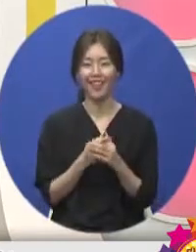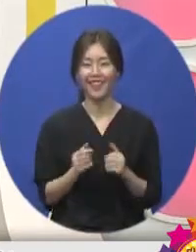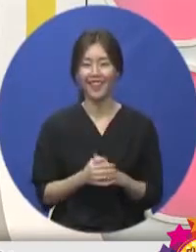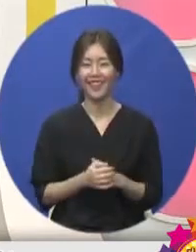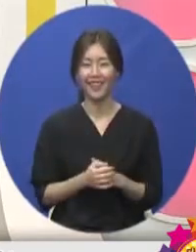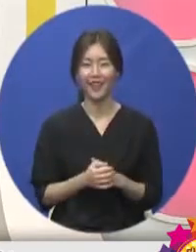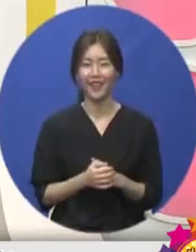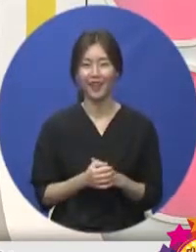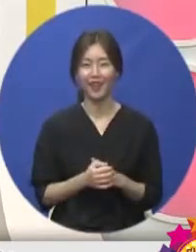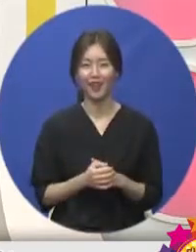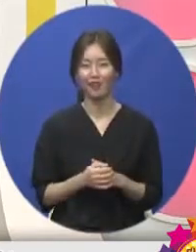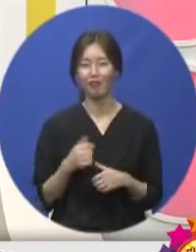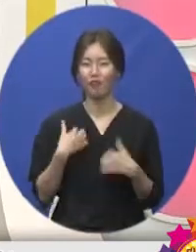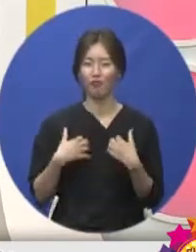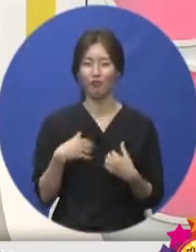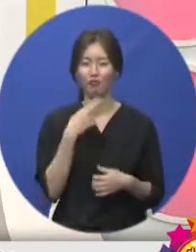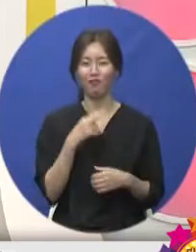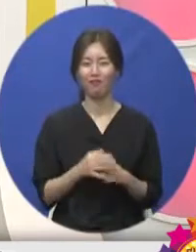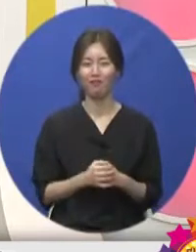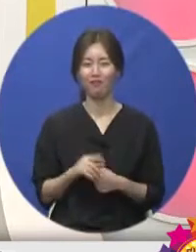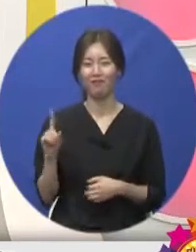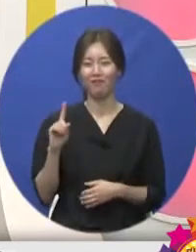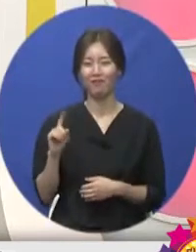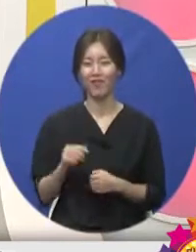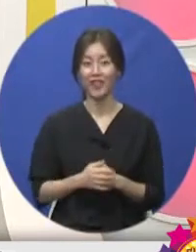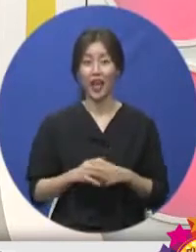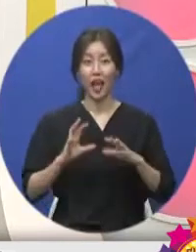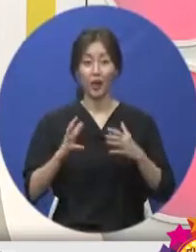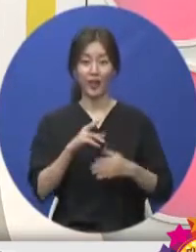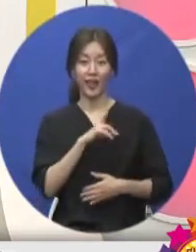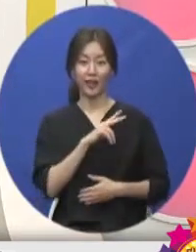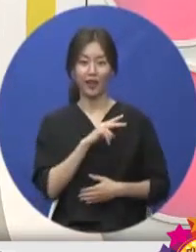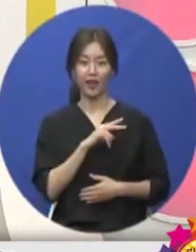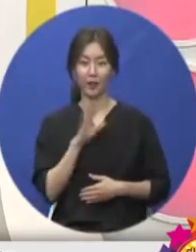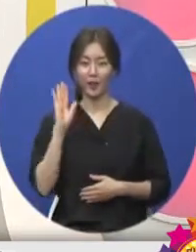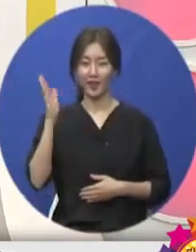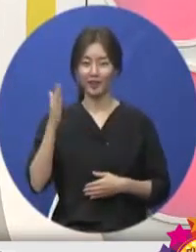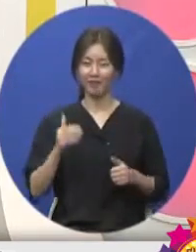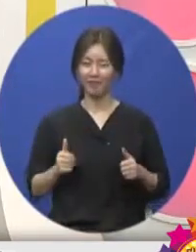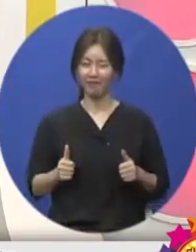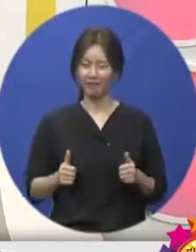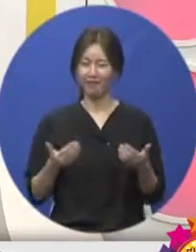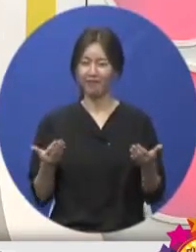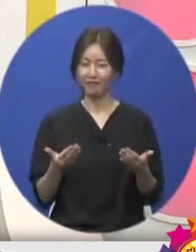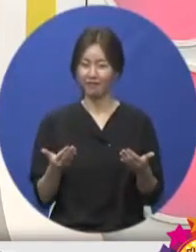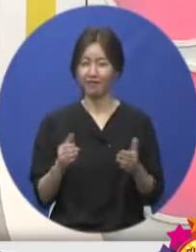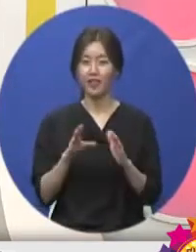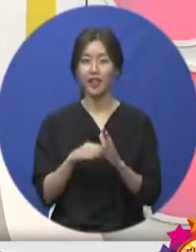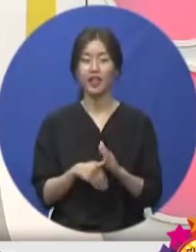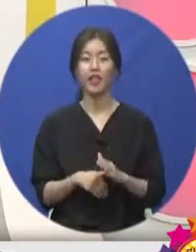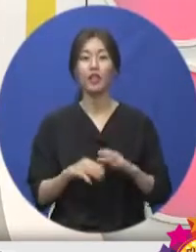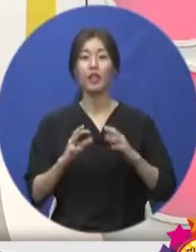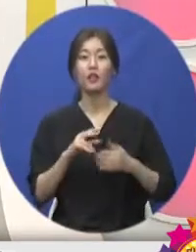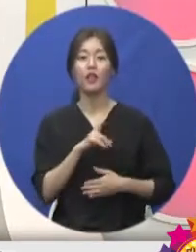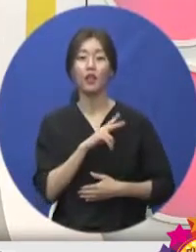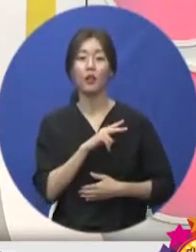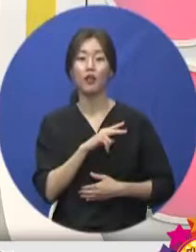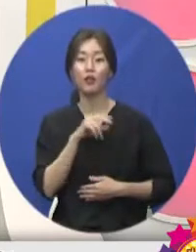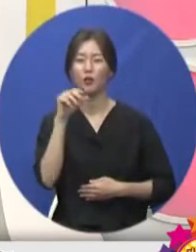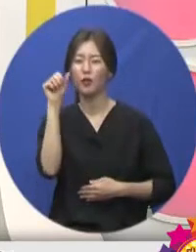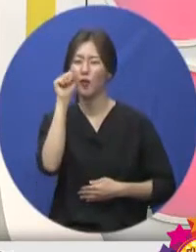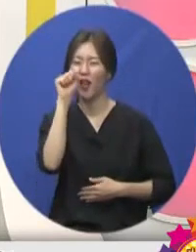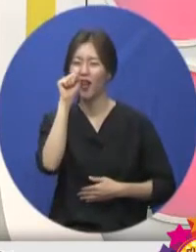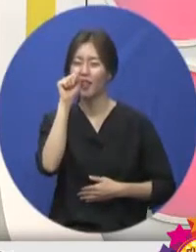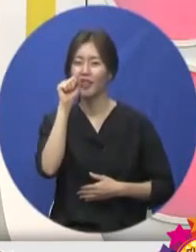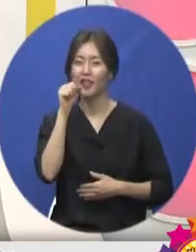맞추시죠? 네. 저가 재미가 없어요. 너무 잘 맞추셨어요. 국회의원들이 요즘에 이제 열심히 일을 하잖아요. 네. 국회의원들이 좋아하는 왕비가 누군지